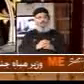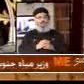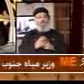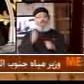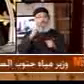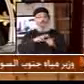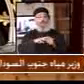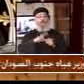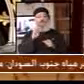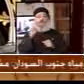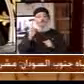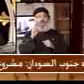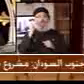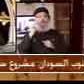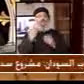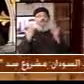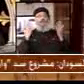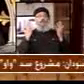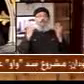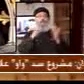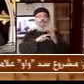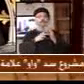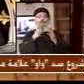طب كم عندك من الصلوات؟